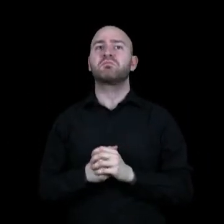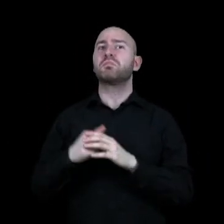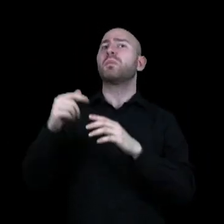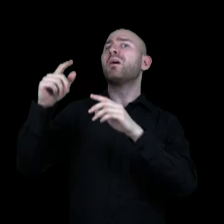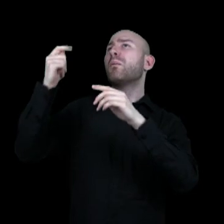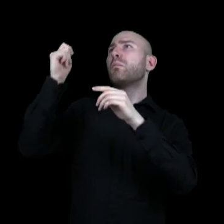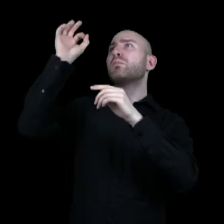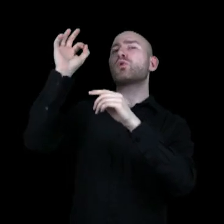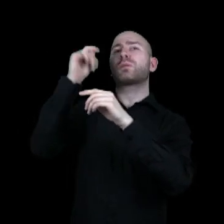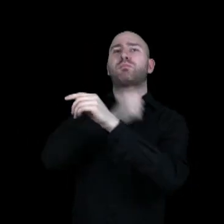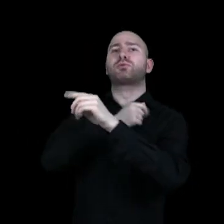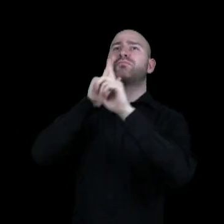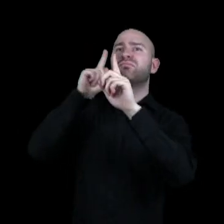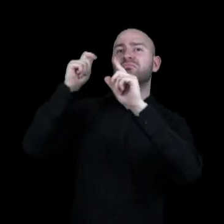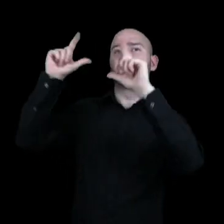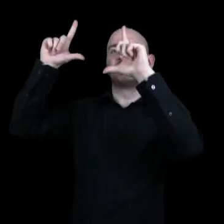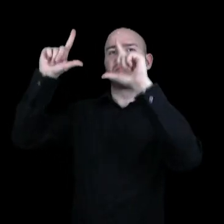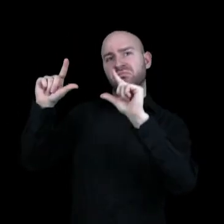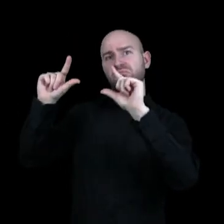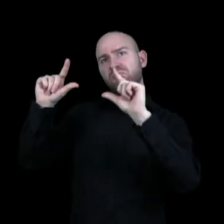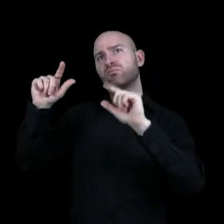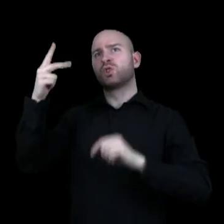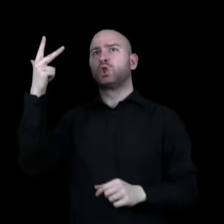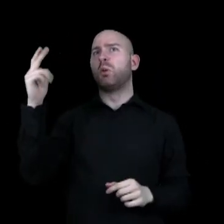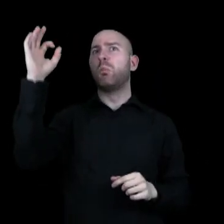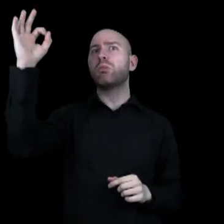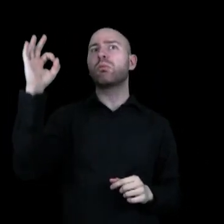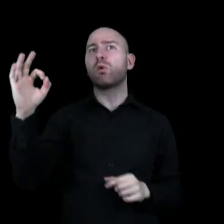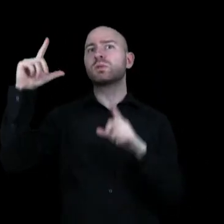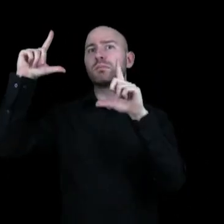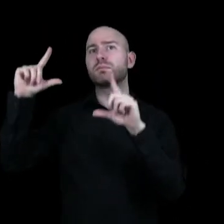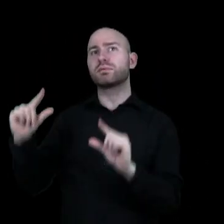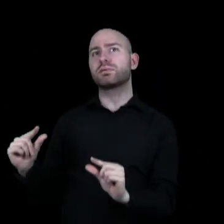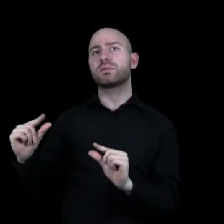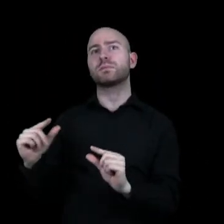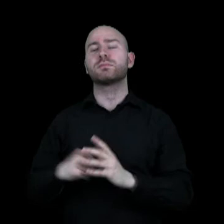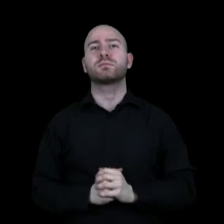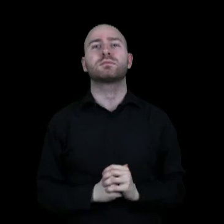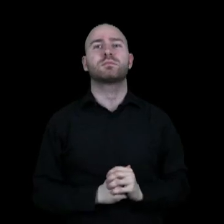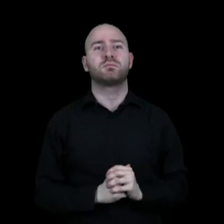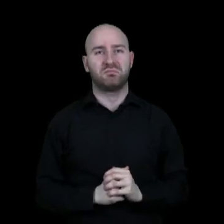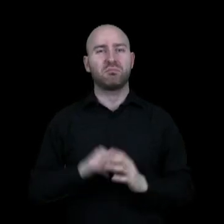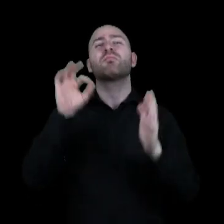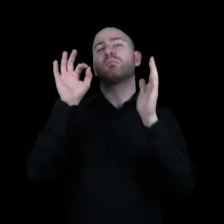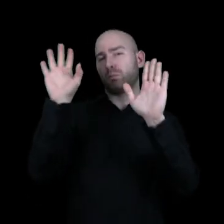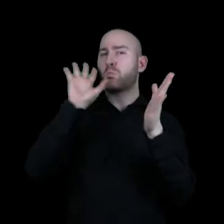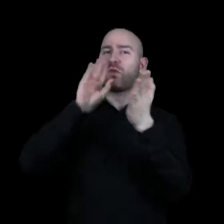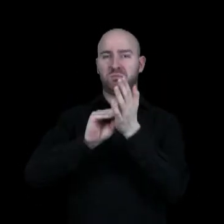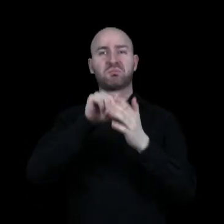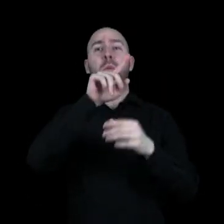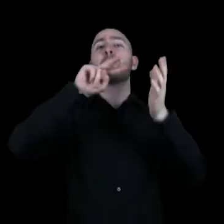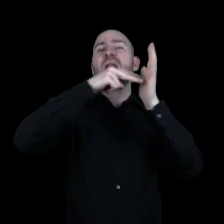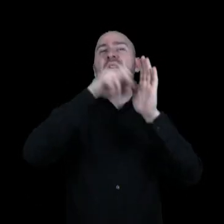Powiedzmy, realna stopa procentowa… nazwijmy ją R2… nazwijmy ją R2…